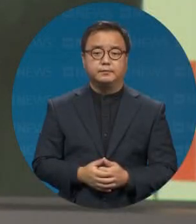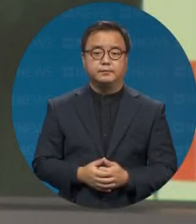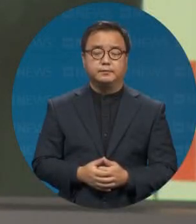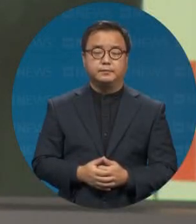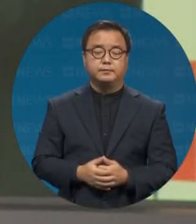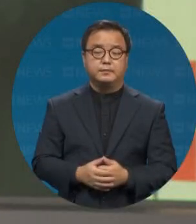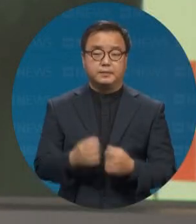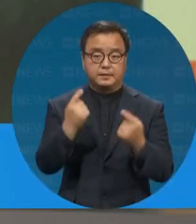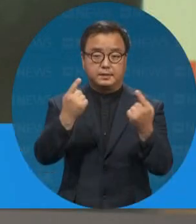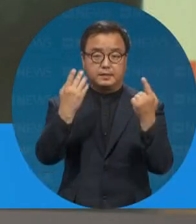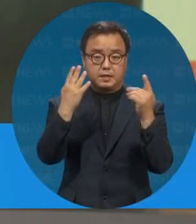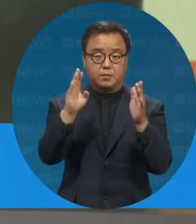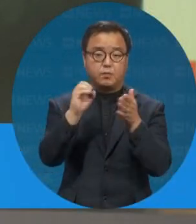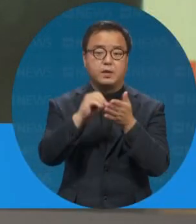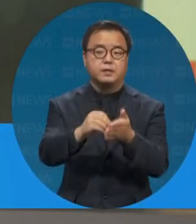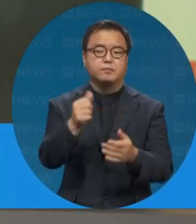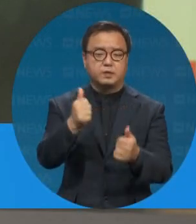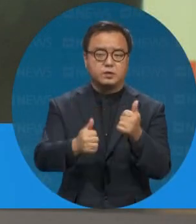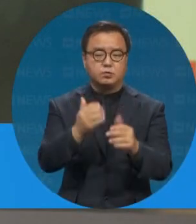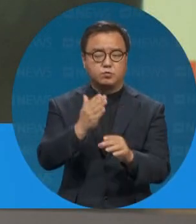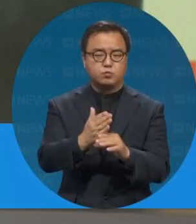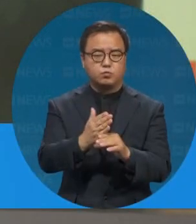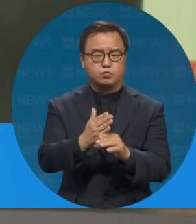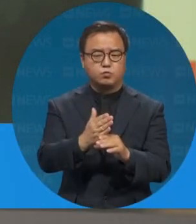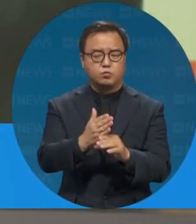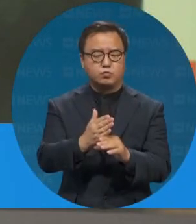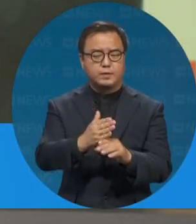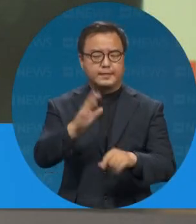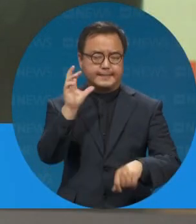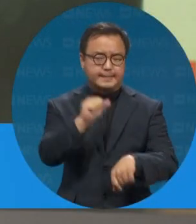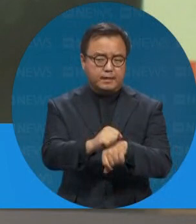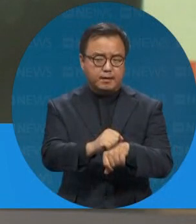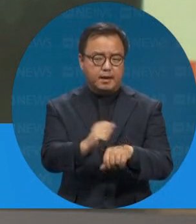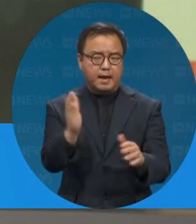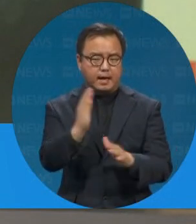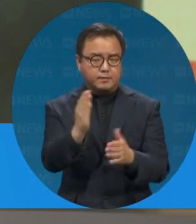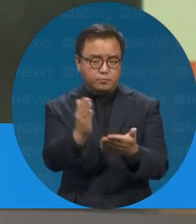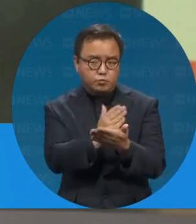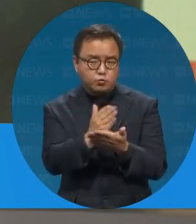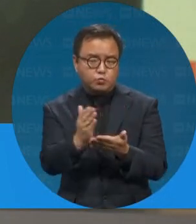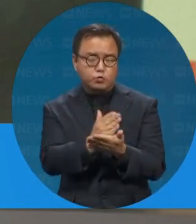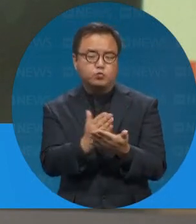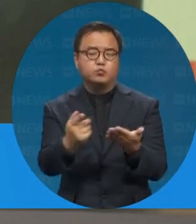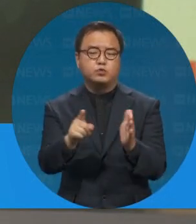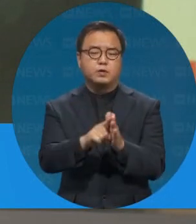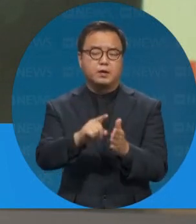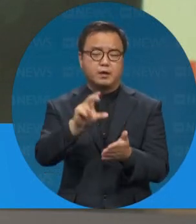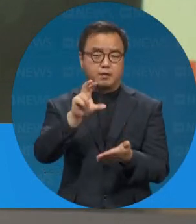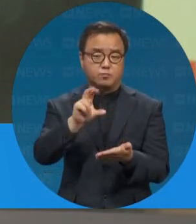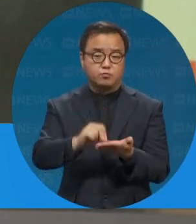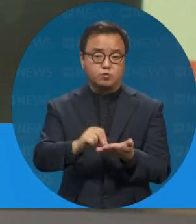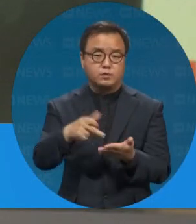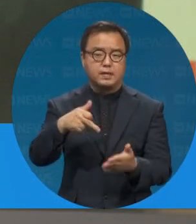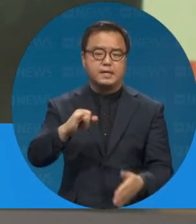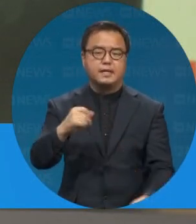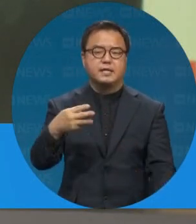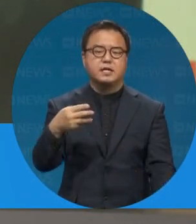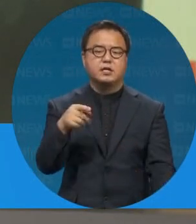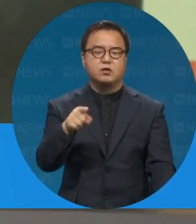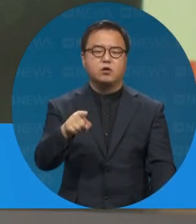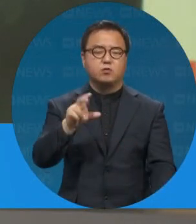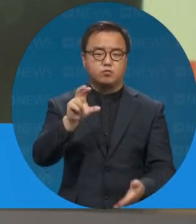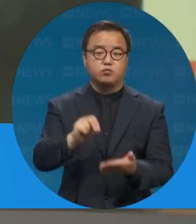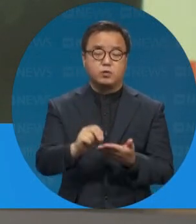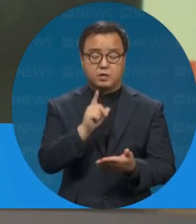대학 수학능력 시험에서 변별력을 높이기 위해 어렵게 출제되는 문학을 힐러 문항 이라고 하죠 교육 시민단체와